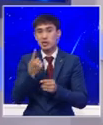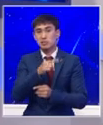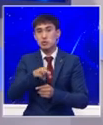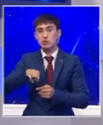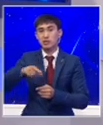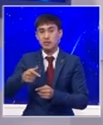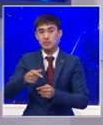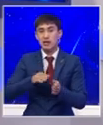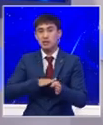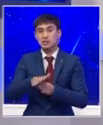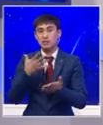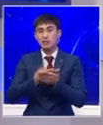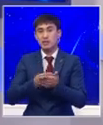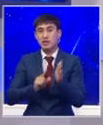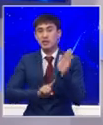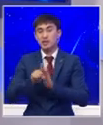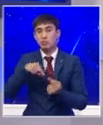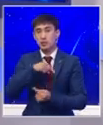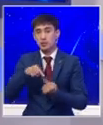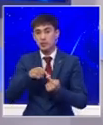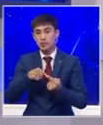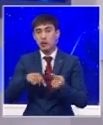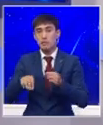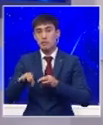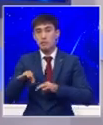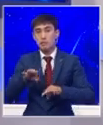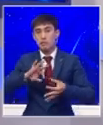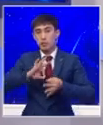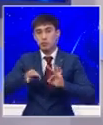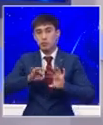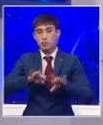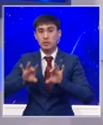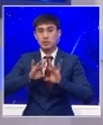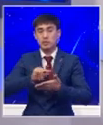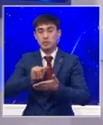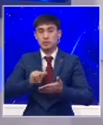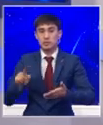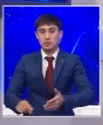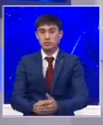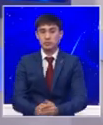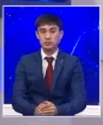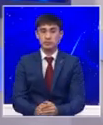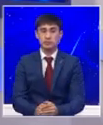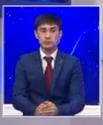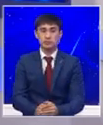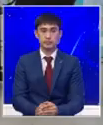тенге на реализацию своих стартап проектов об подробностях этого мероприятия расскажет Наш